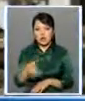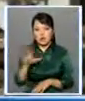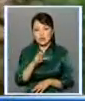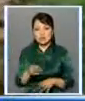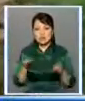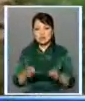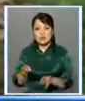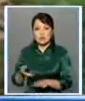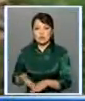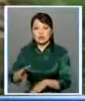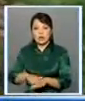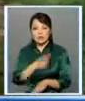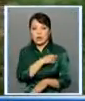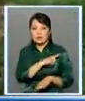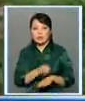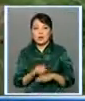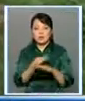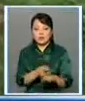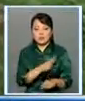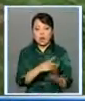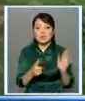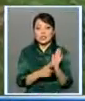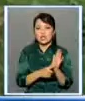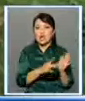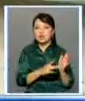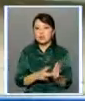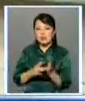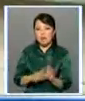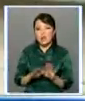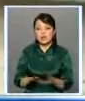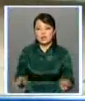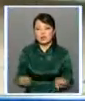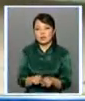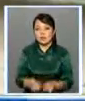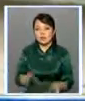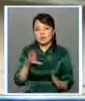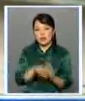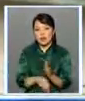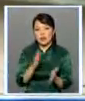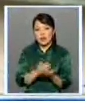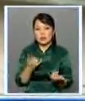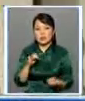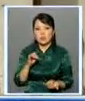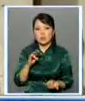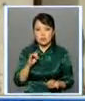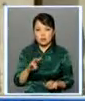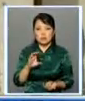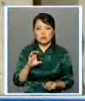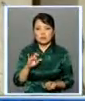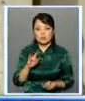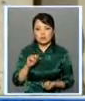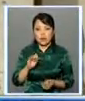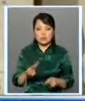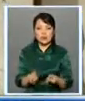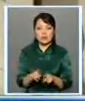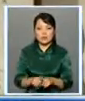түрлі жарақаттар алған. Зардап шеккендердің арасында 7 турист және балалар да бар. Тербеліс ошағы Юньнань және Сычуан провинцияларының маңында